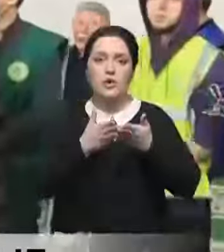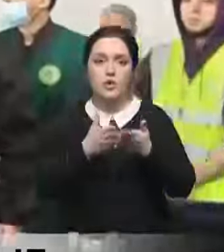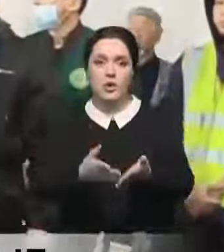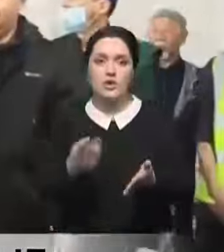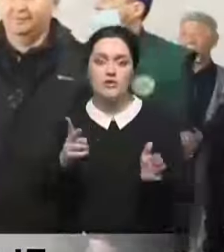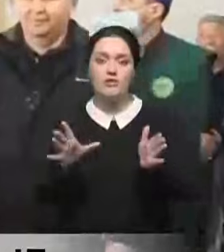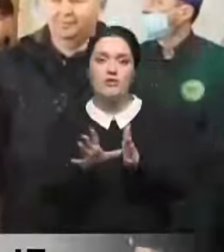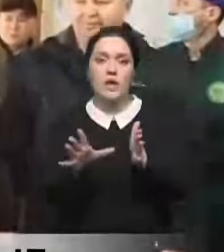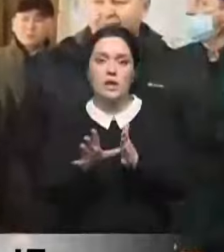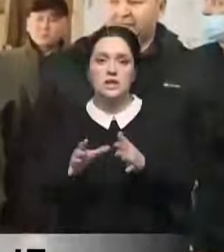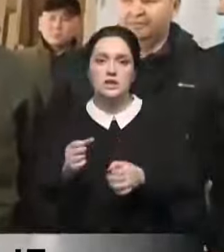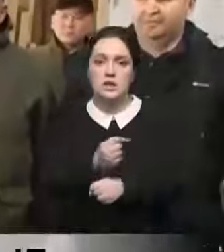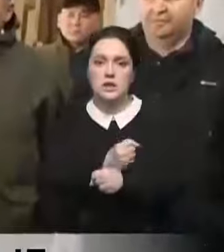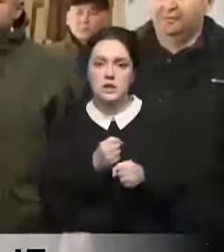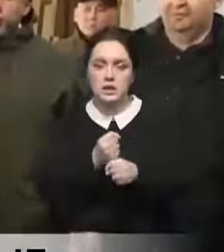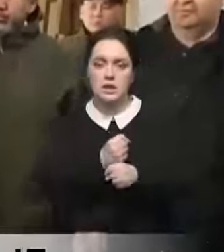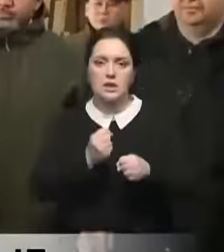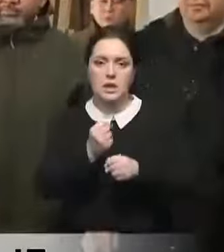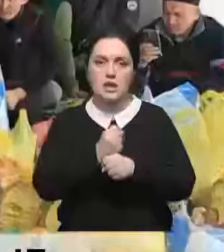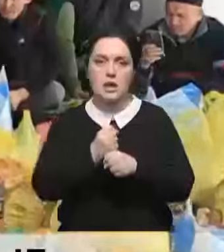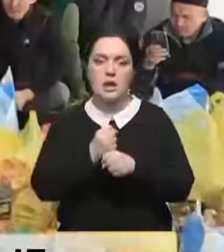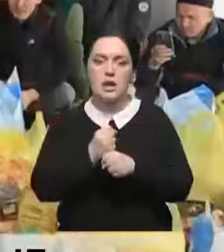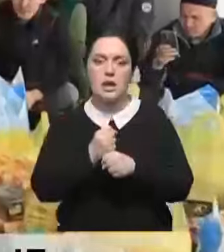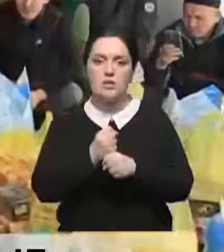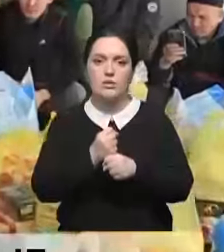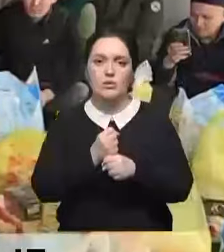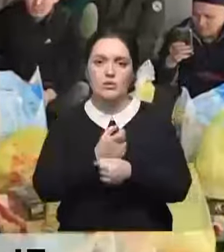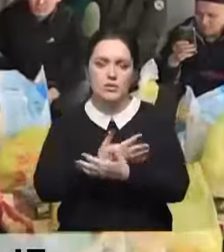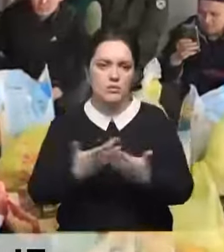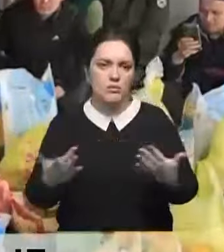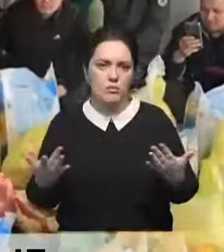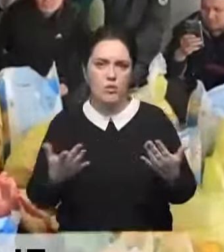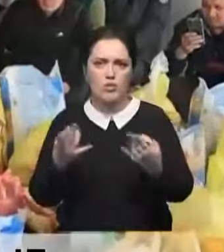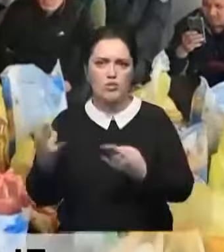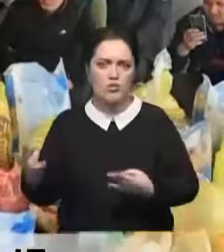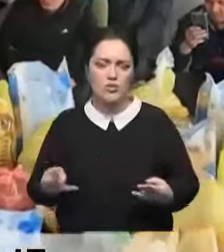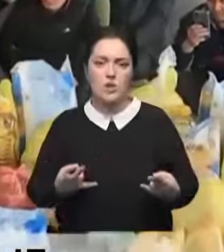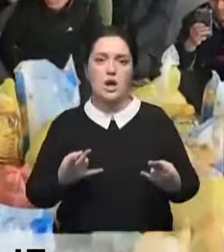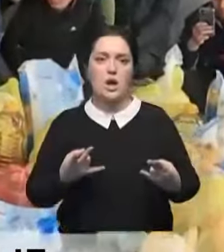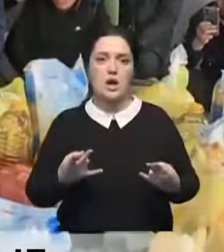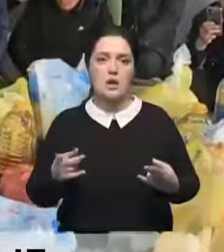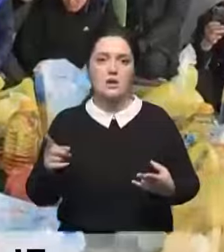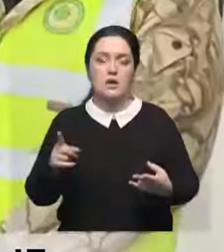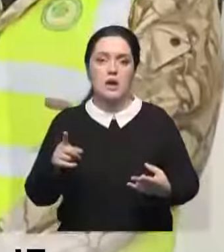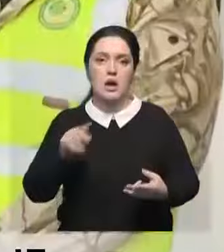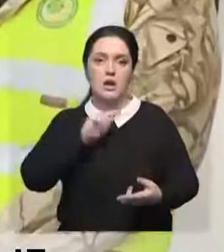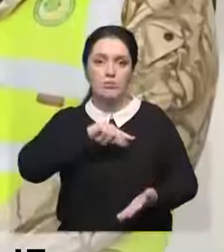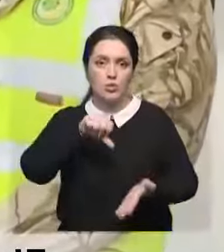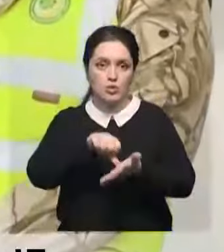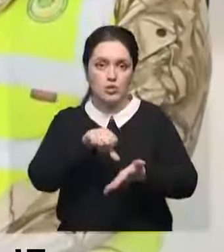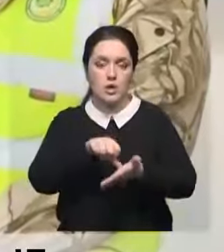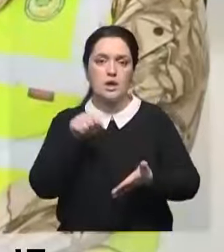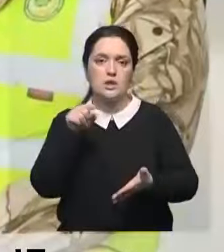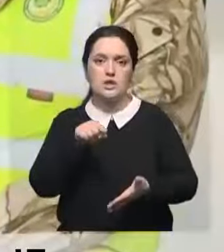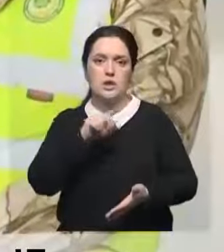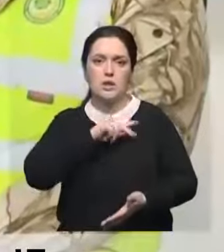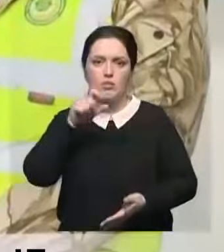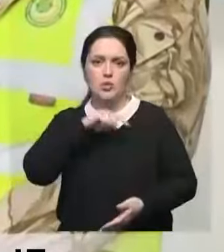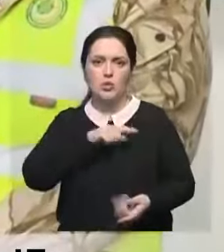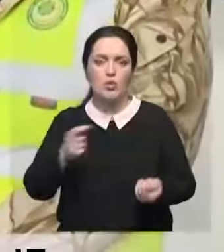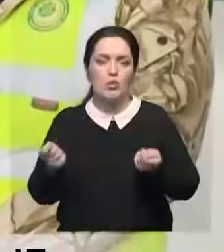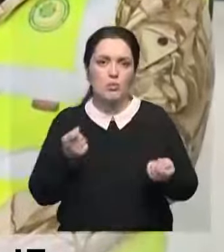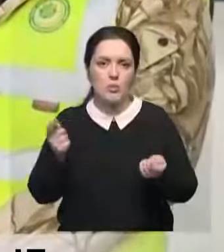лодки, два электрических генератора и другие необходимые вещи. В работе задействованы больше 1000 сотрудников Духовного